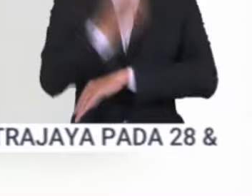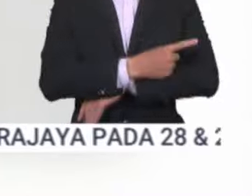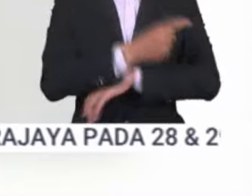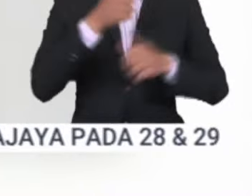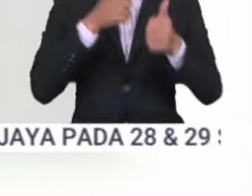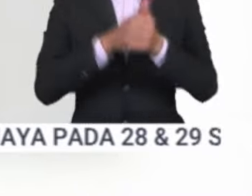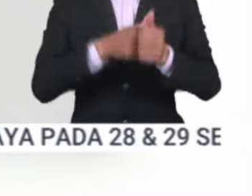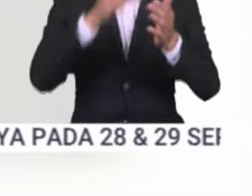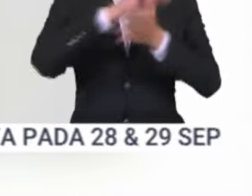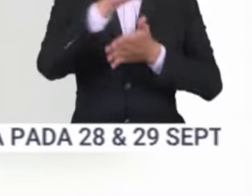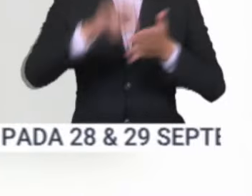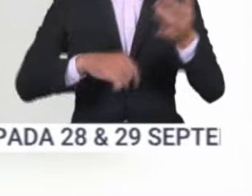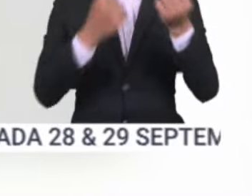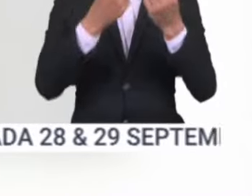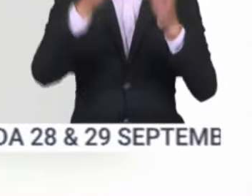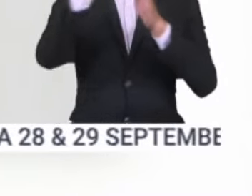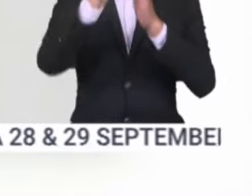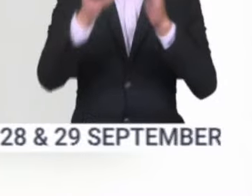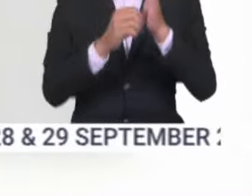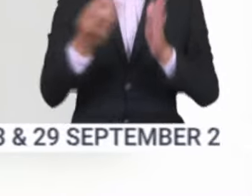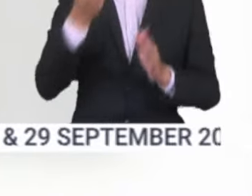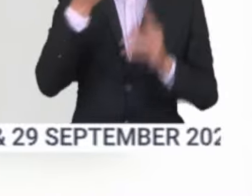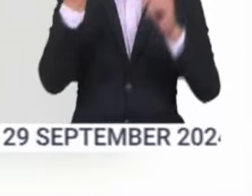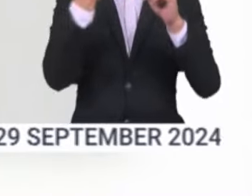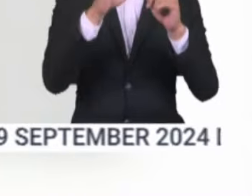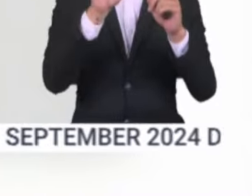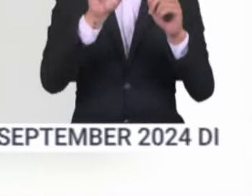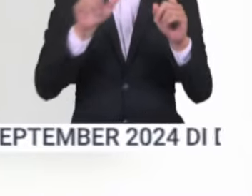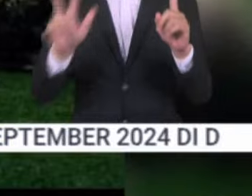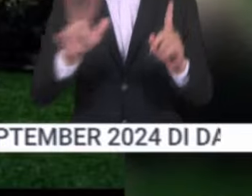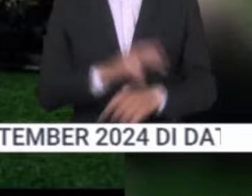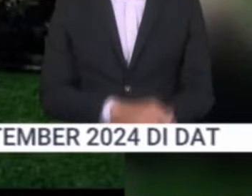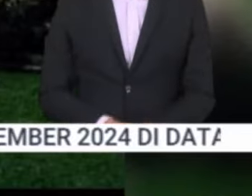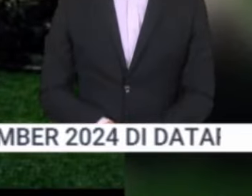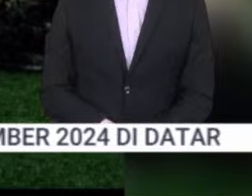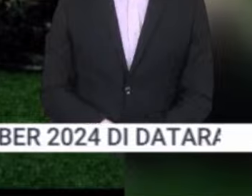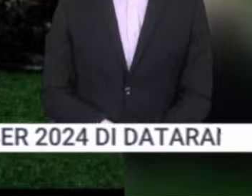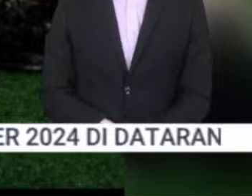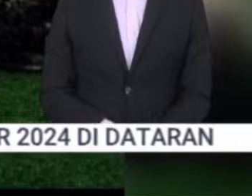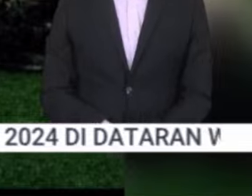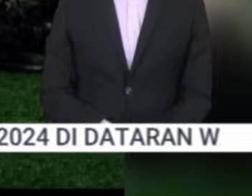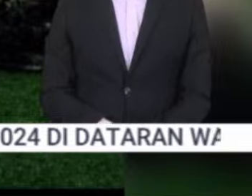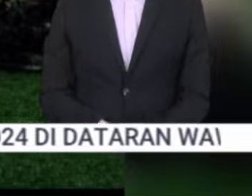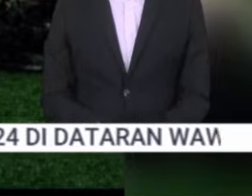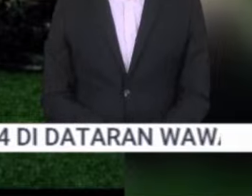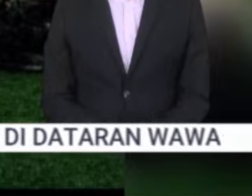hari di bawah Seksyen 11 Akta Makanan 1983.